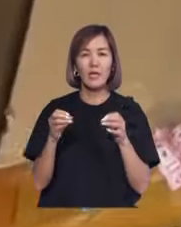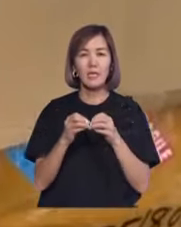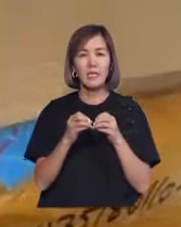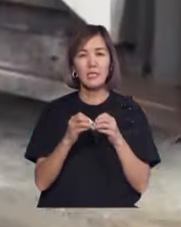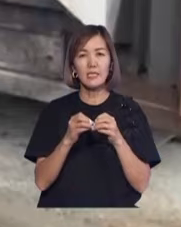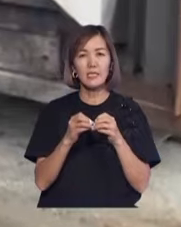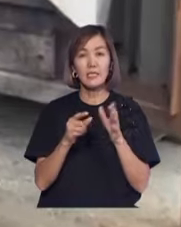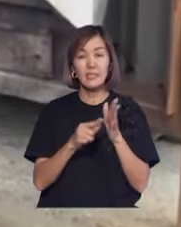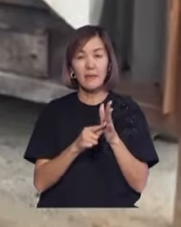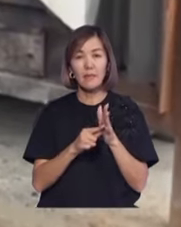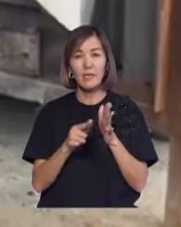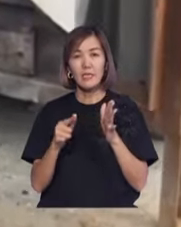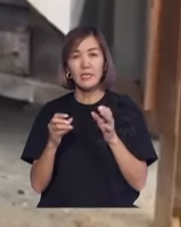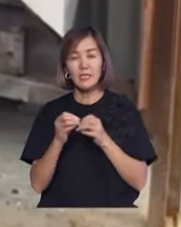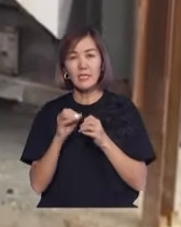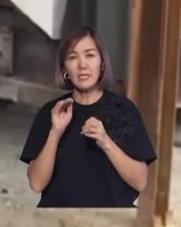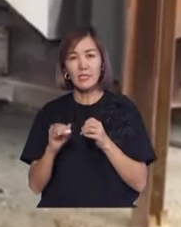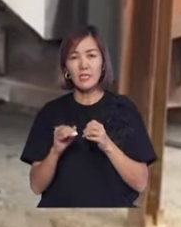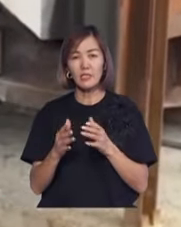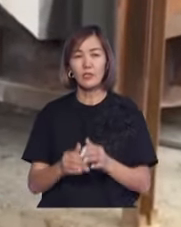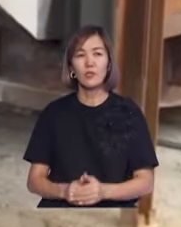тысяч несанкционированных предметов.